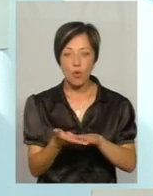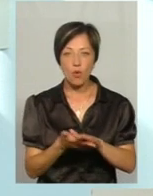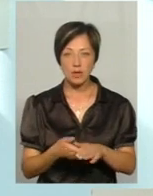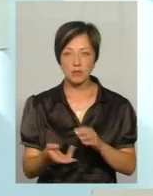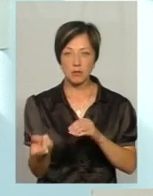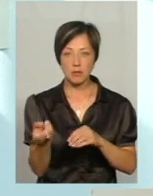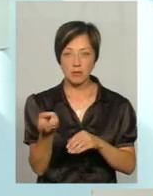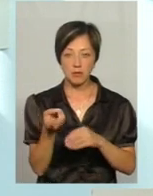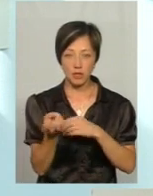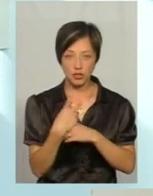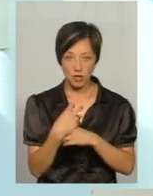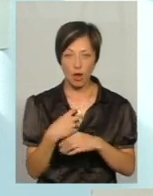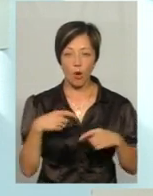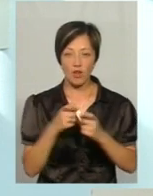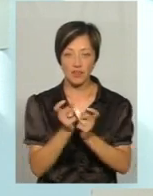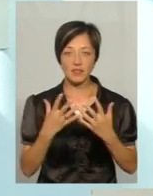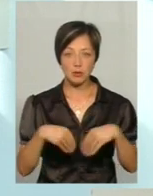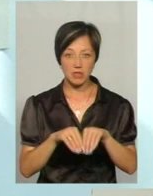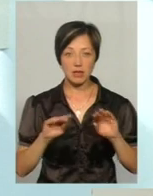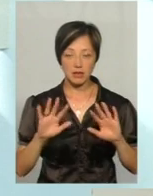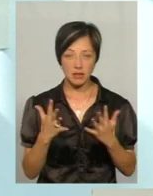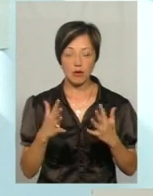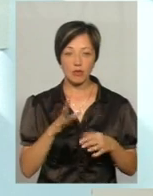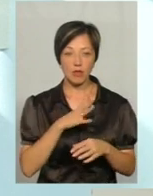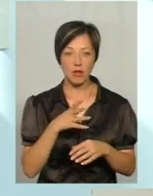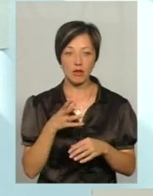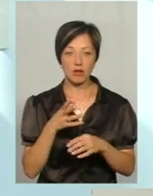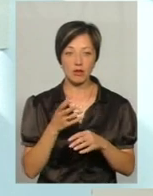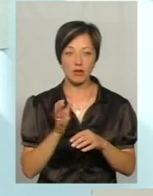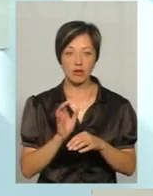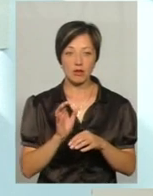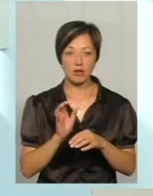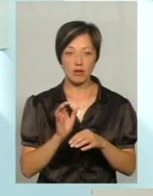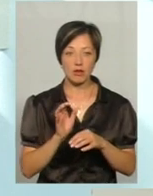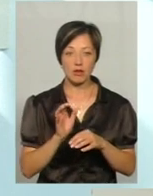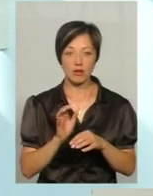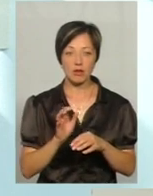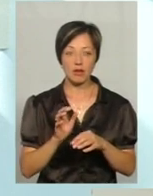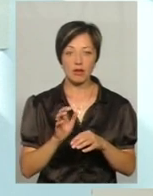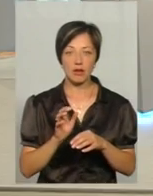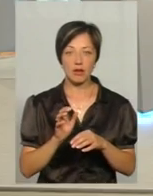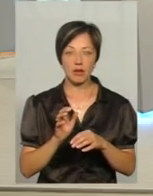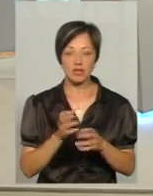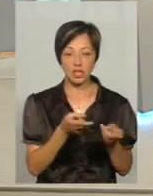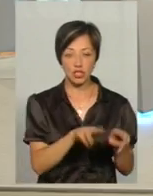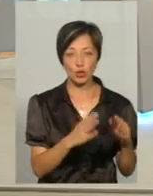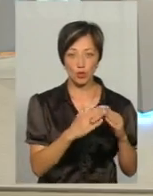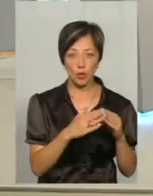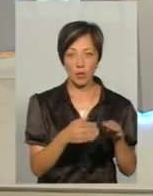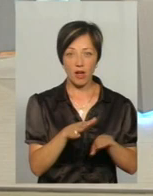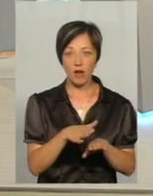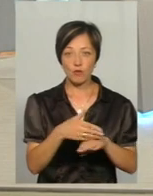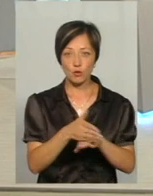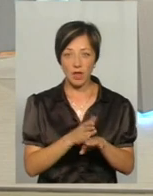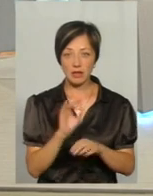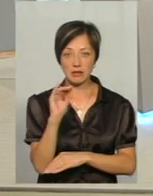відбувся конфлікт в сім'ї, так сталося, що вона була виштовхнута на вулицю без взуття, бо вона його залишила в будинку, але з